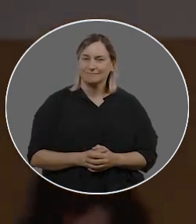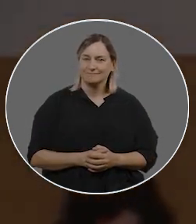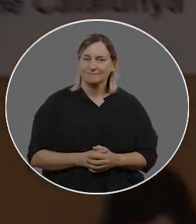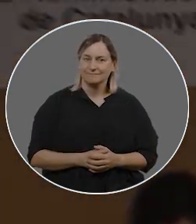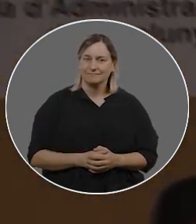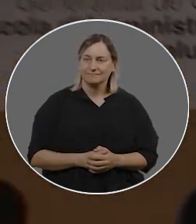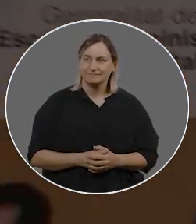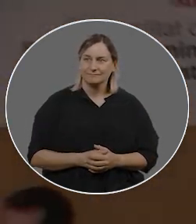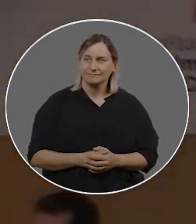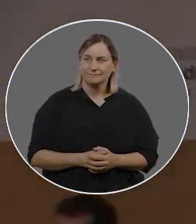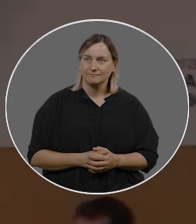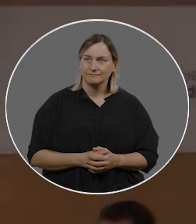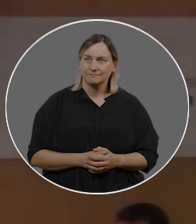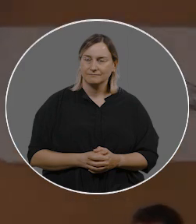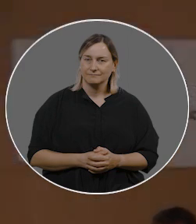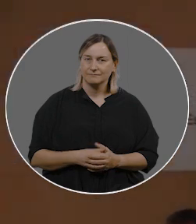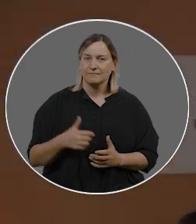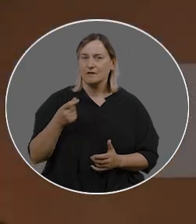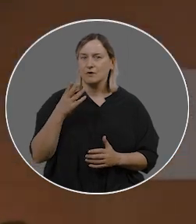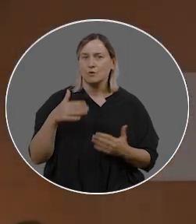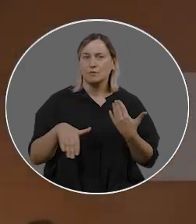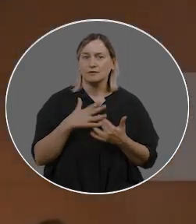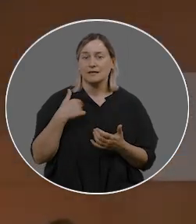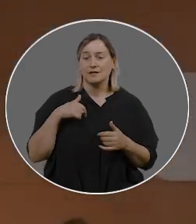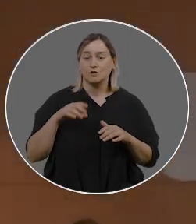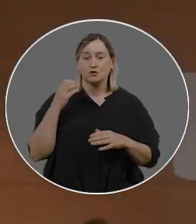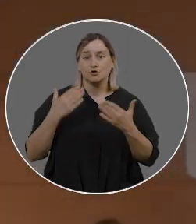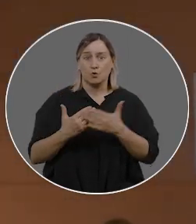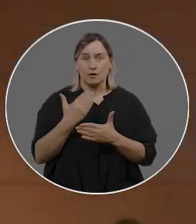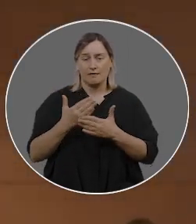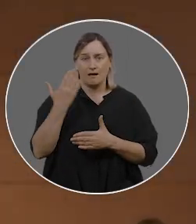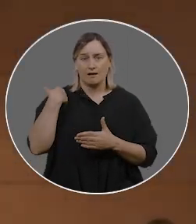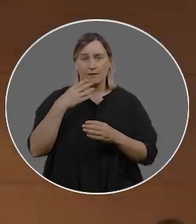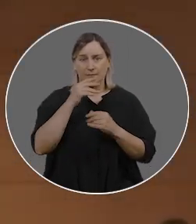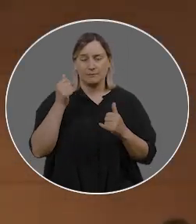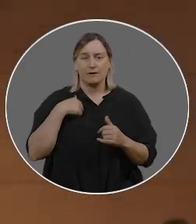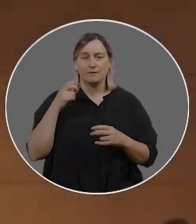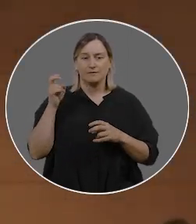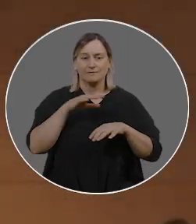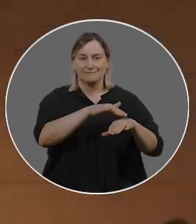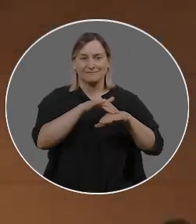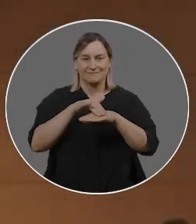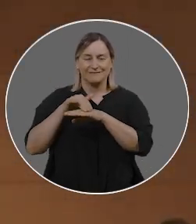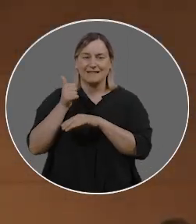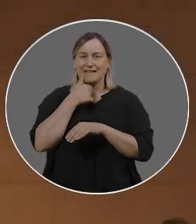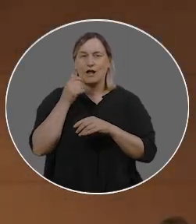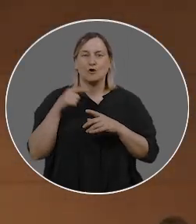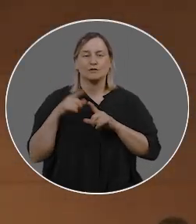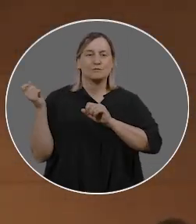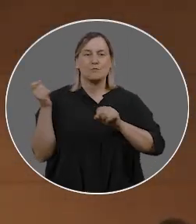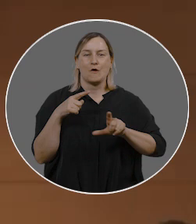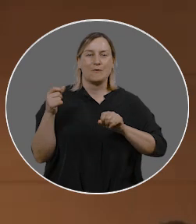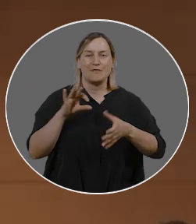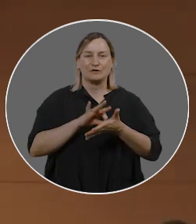dit al començament, que avui amb aquesta jornada també hem convidat els nostres proveïdors de sistemes,